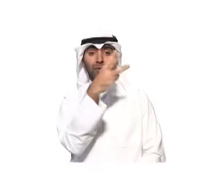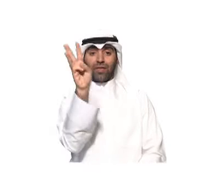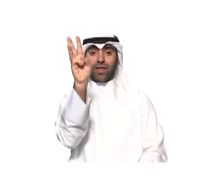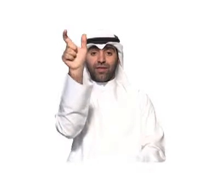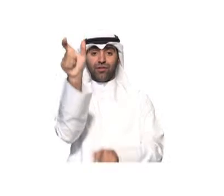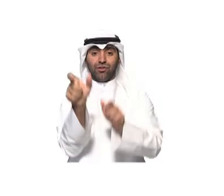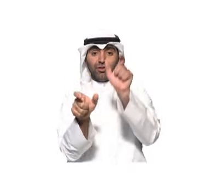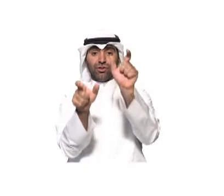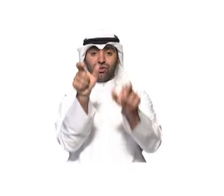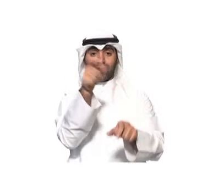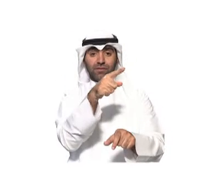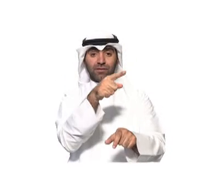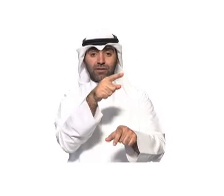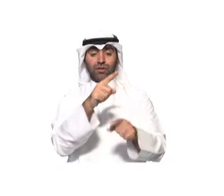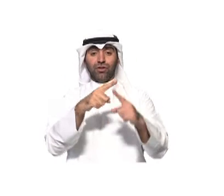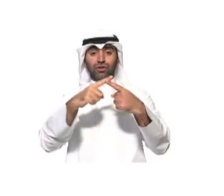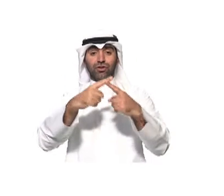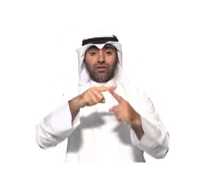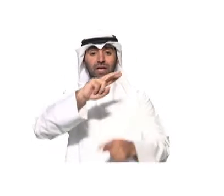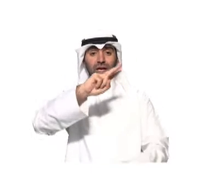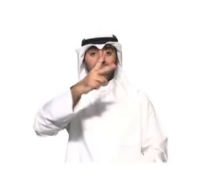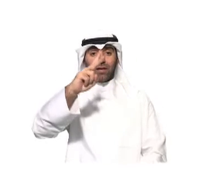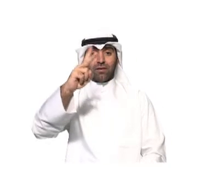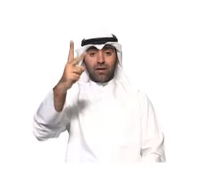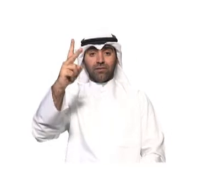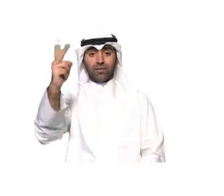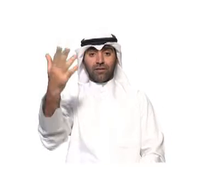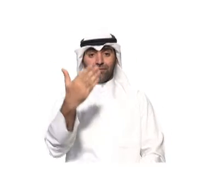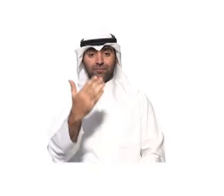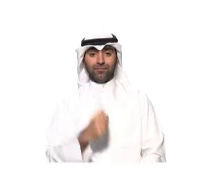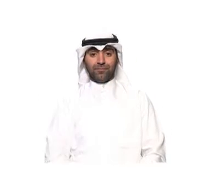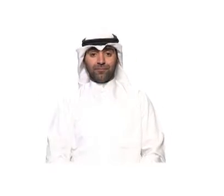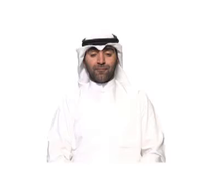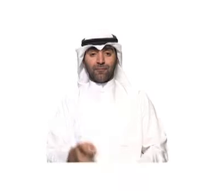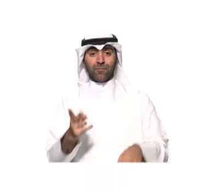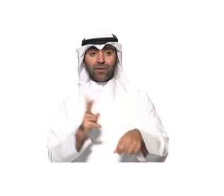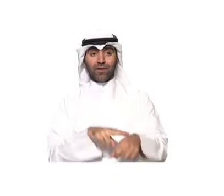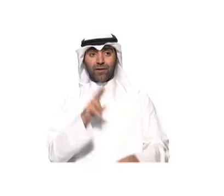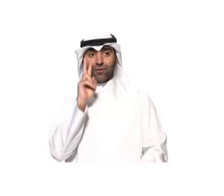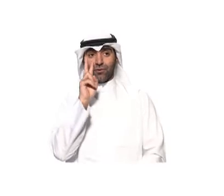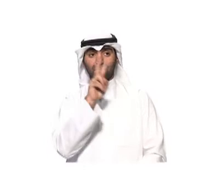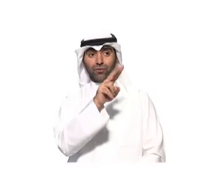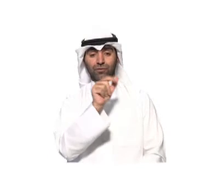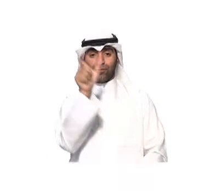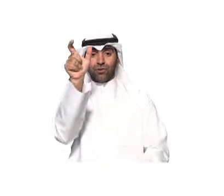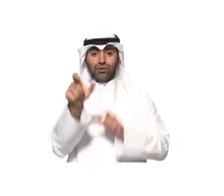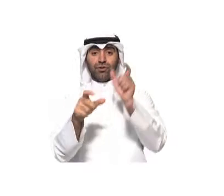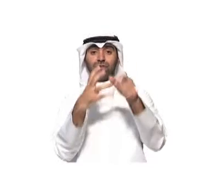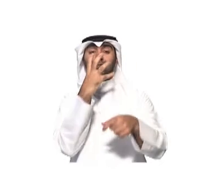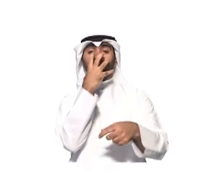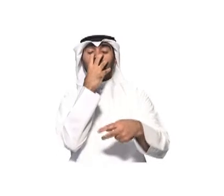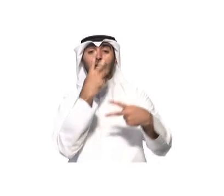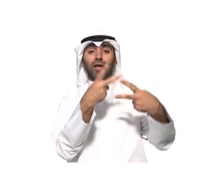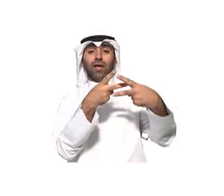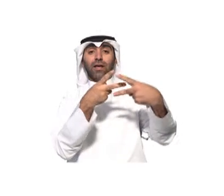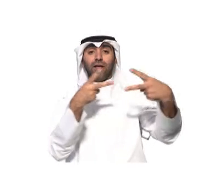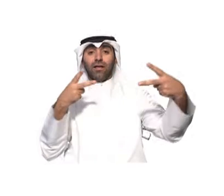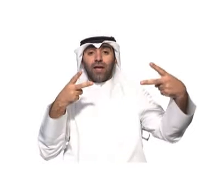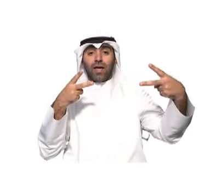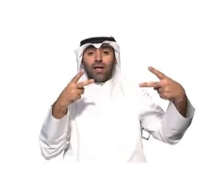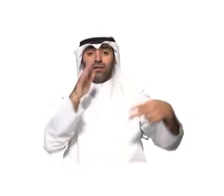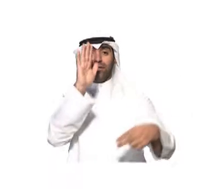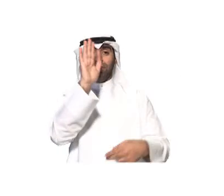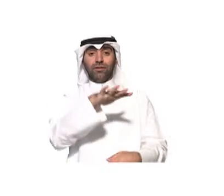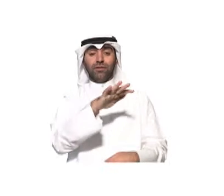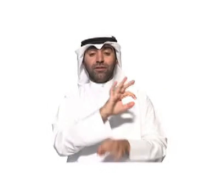حالة توزعت بين جنسيات أخرى مختلفة. أما فيما يخص الحالات التي تتلقى الرعاية الطبية